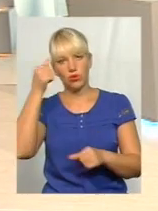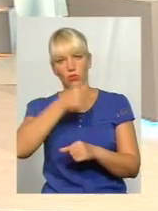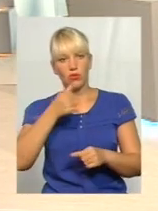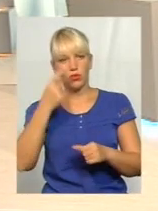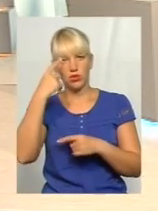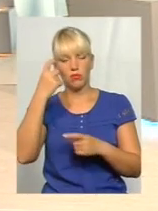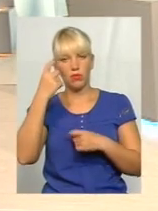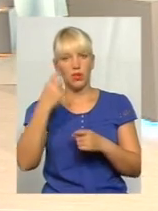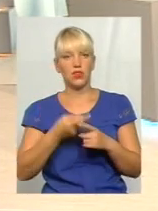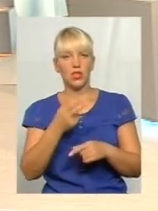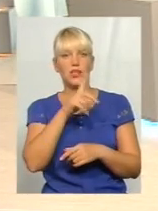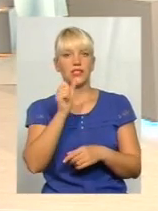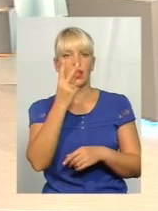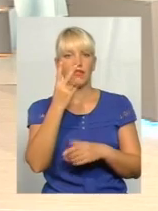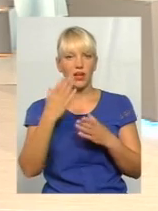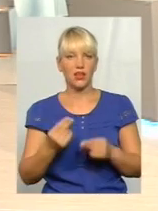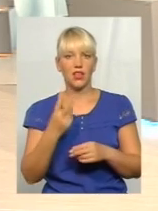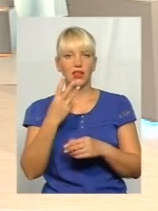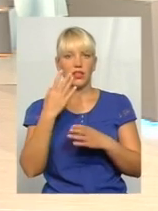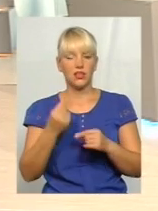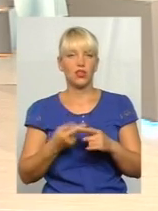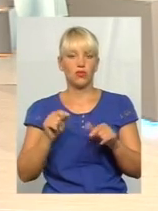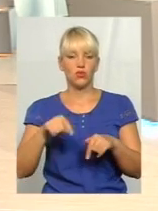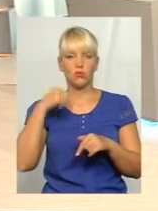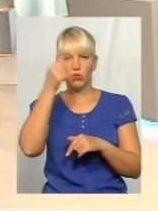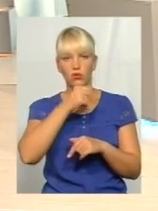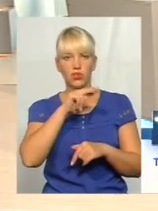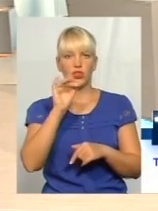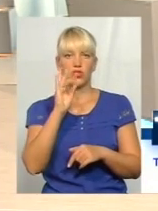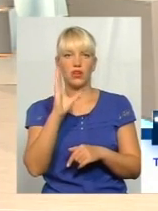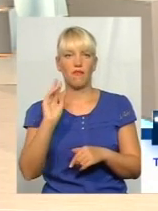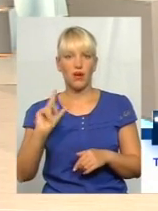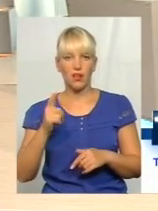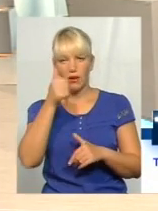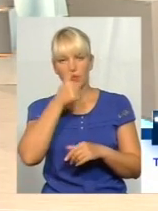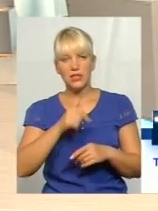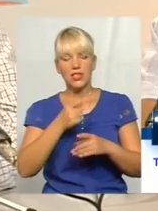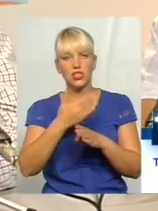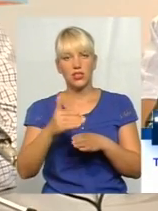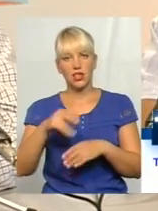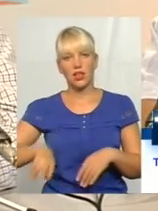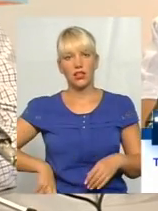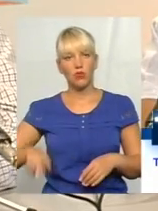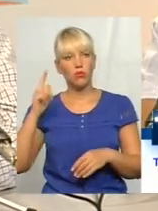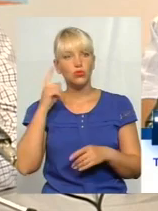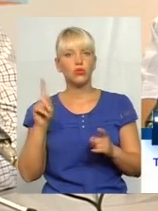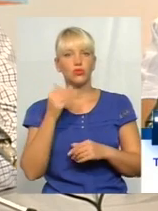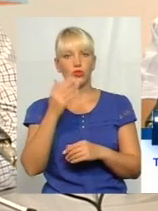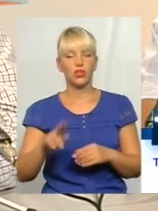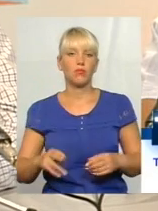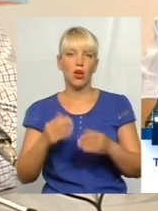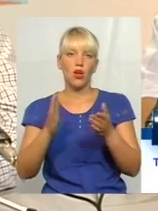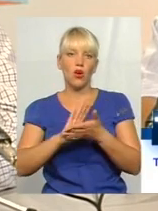дня до до завершення контракту то цього року в червні місяці частина директорів почули що їм контракт не буде